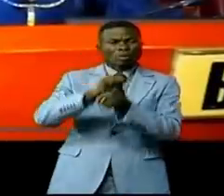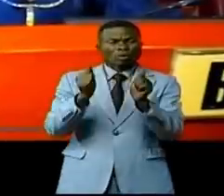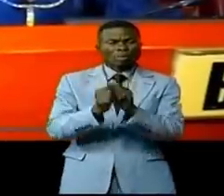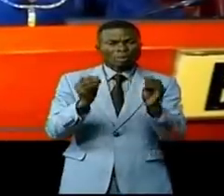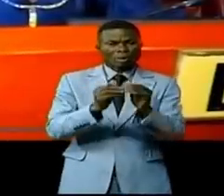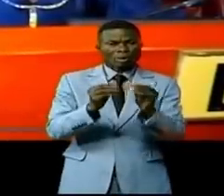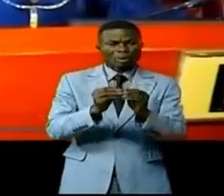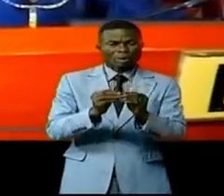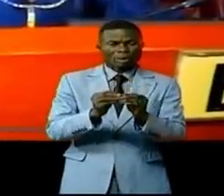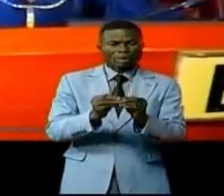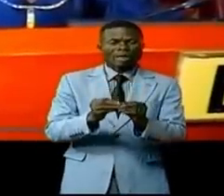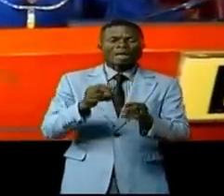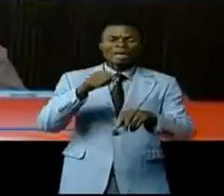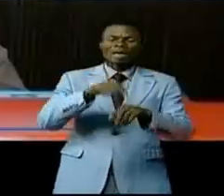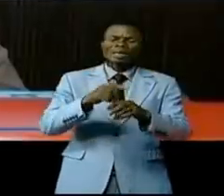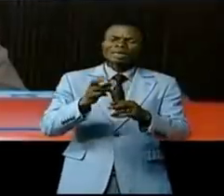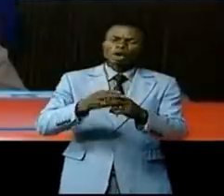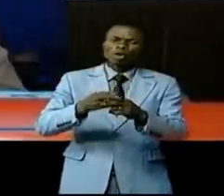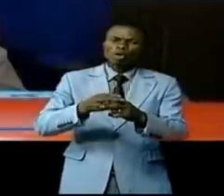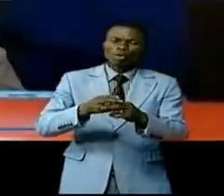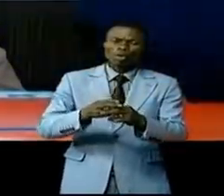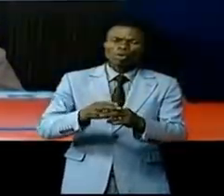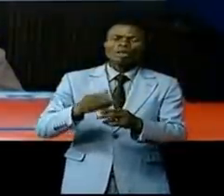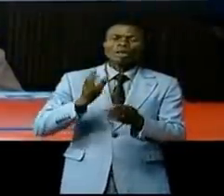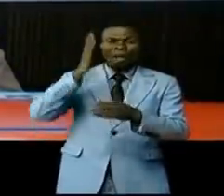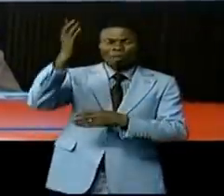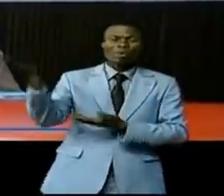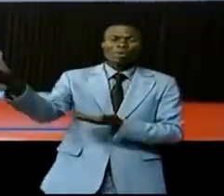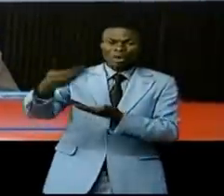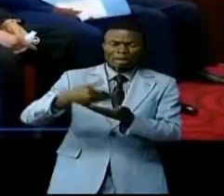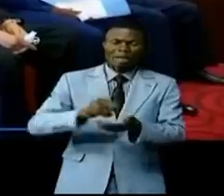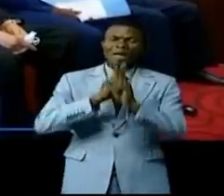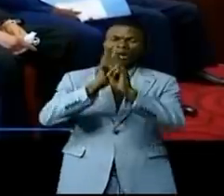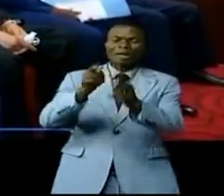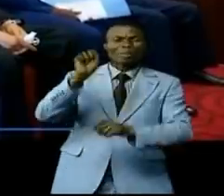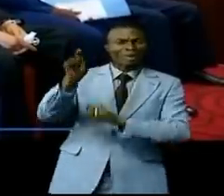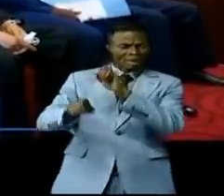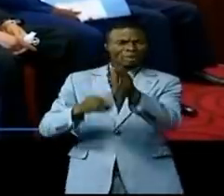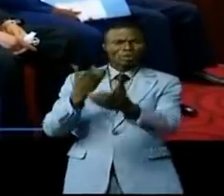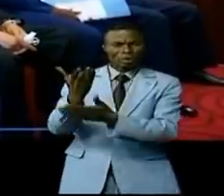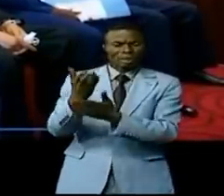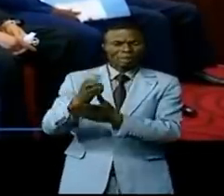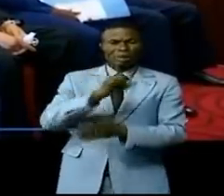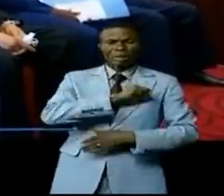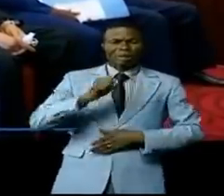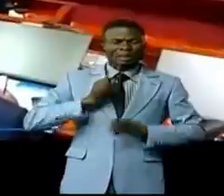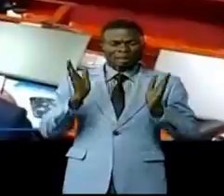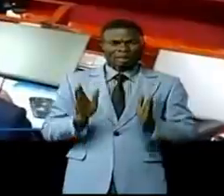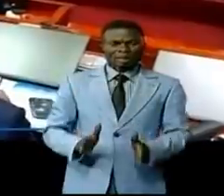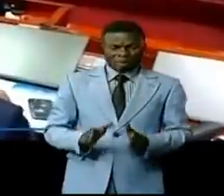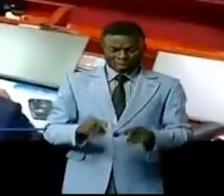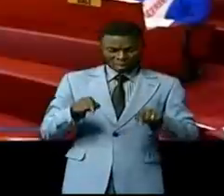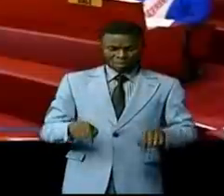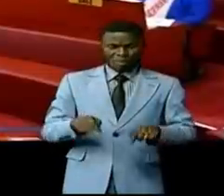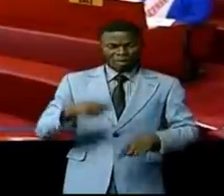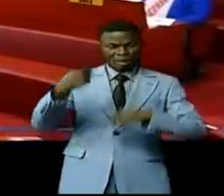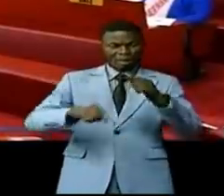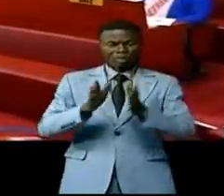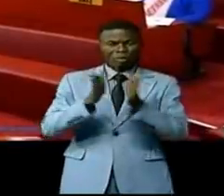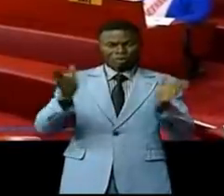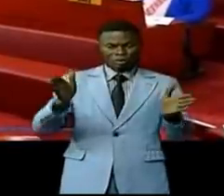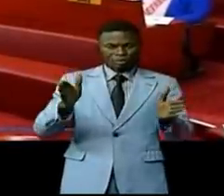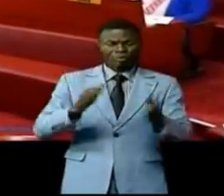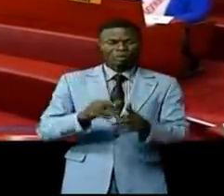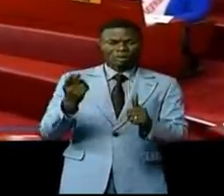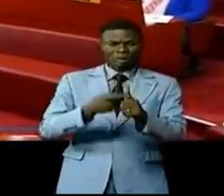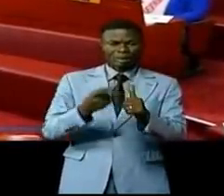un bref délai pour venir répondre à toutes les préoccupations des sénateurs soulevées lors du débat général. Il